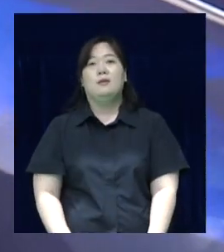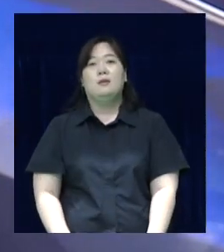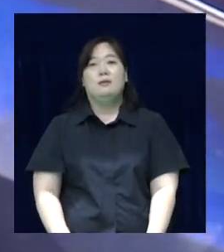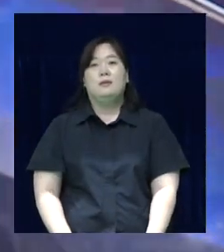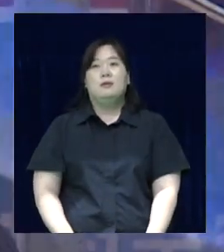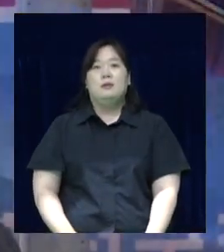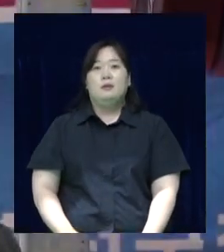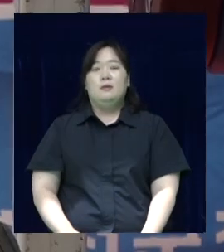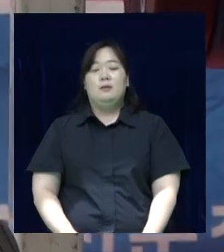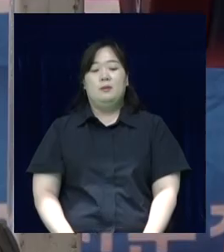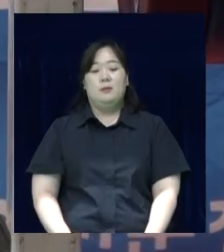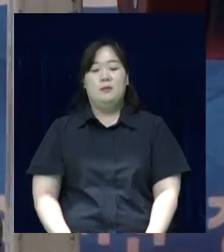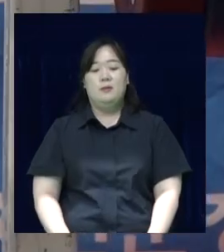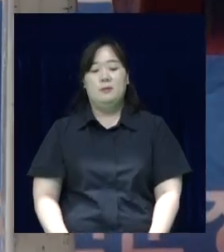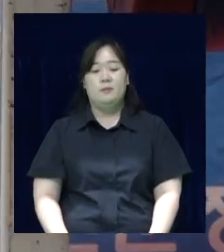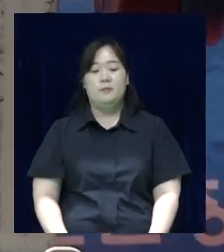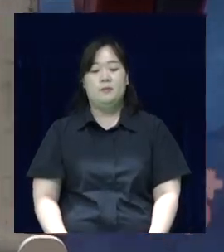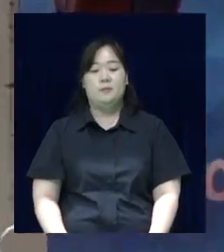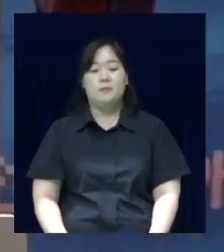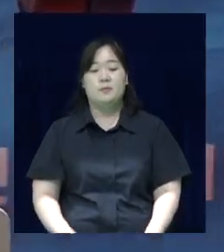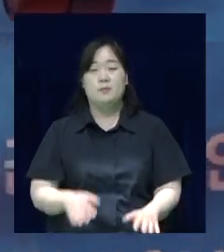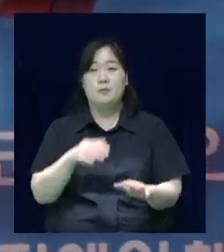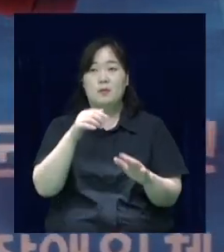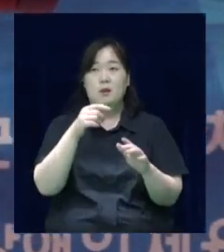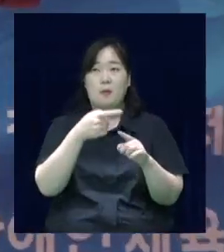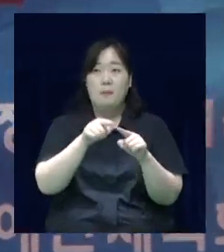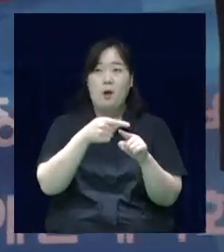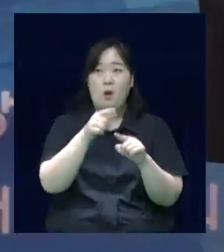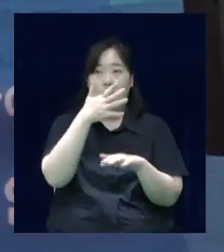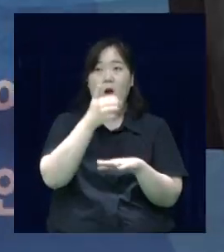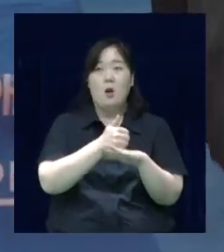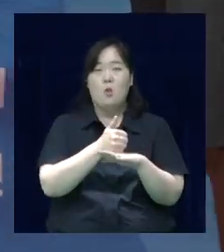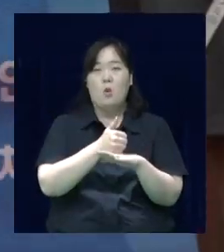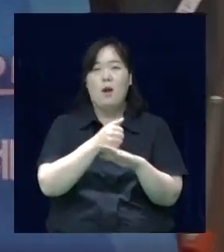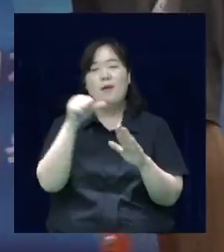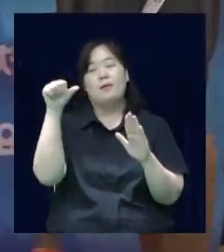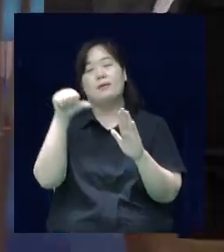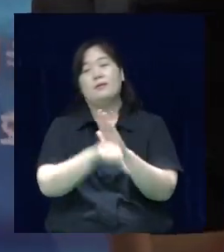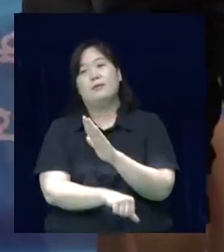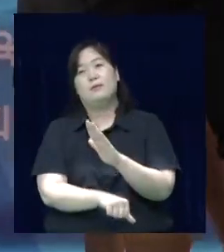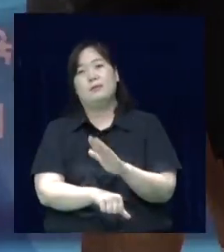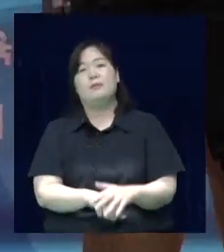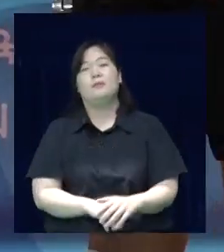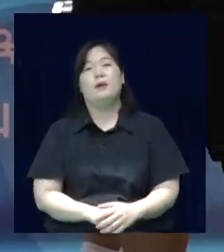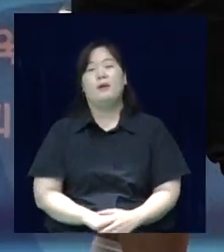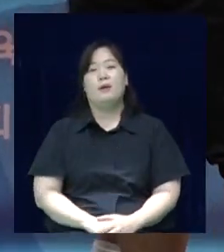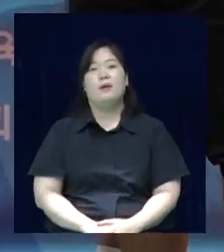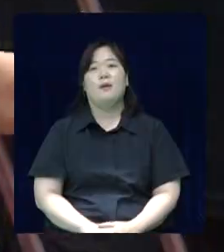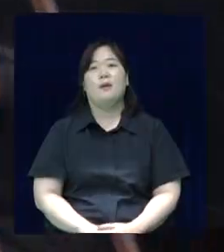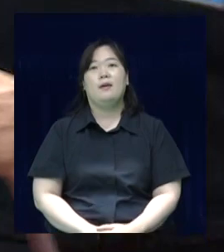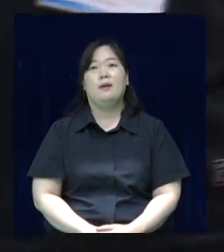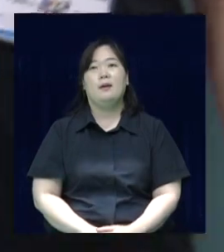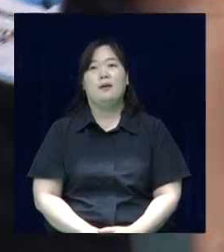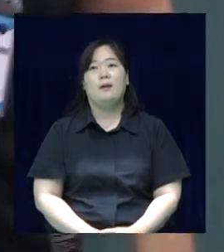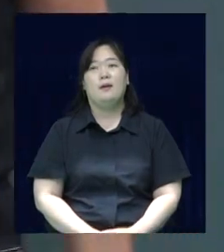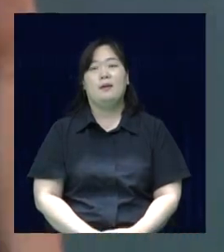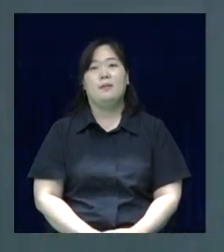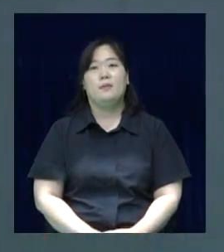힘을 짜내면서 일단은 마무리를 지었었는데요. 판정 보도록 하겠습니다. 심판 판정 3명의 심판이 실패를 선언하는군요.